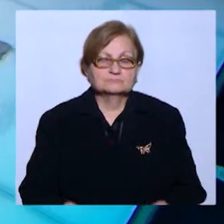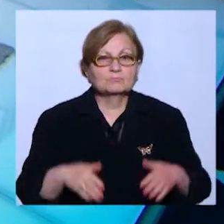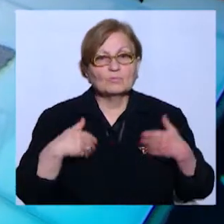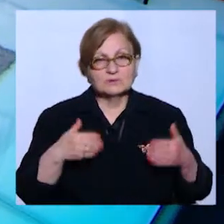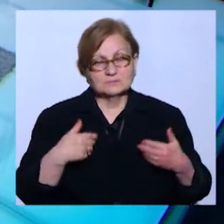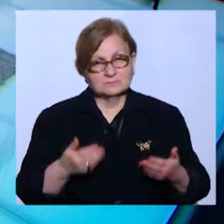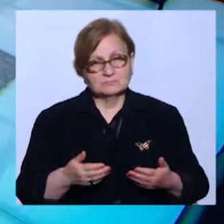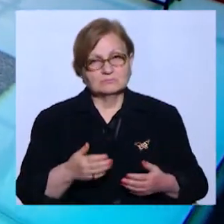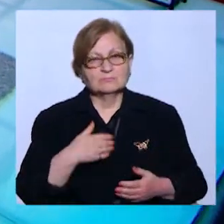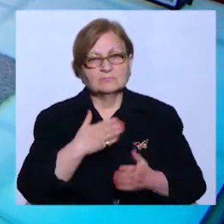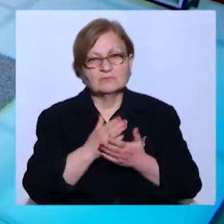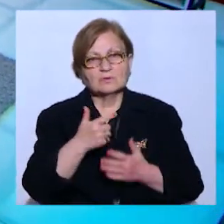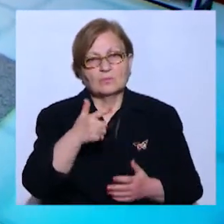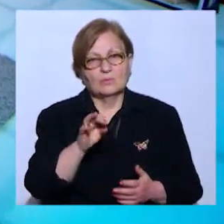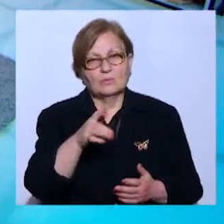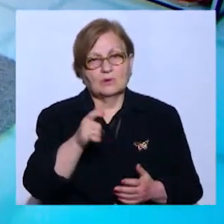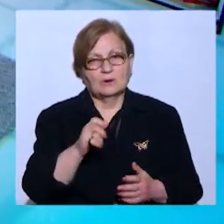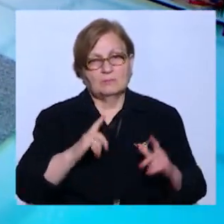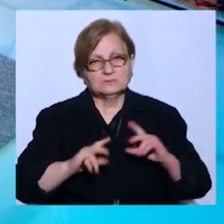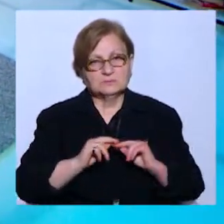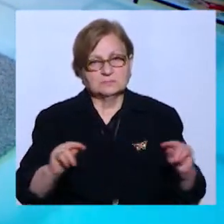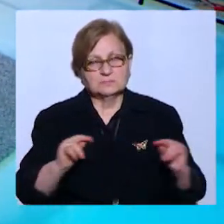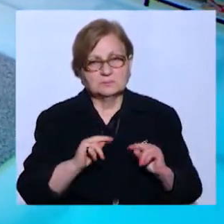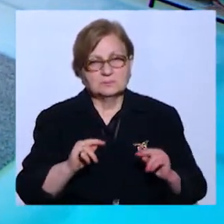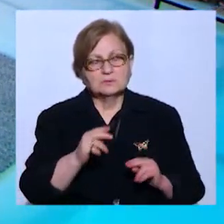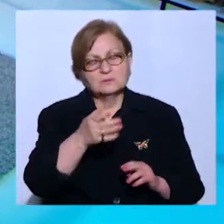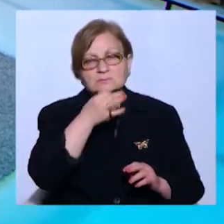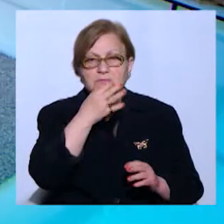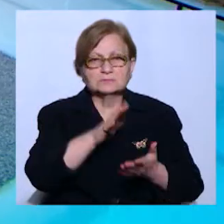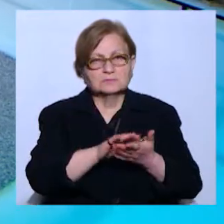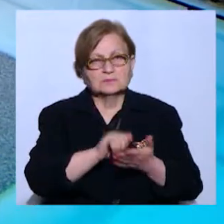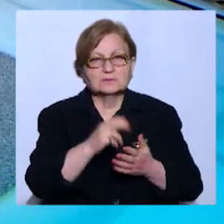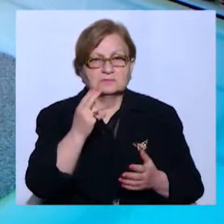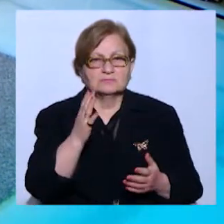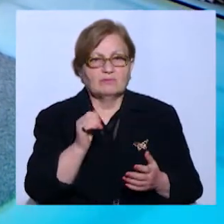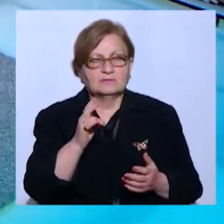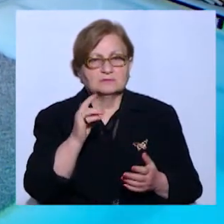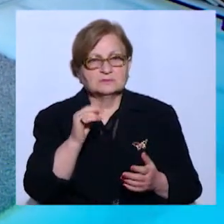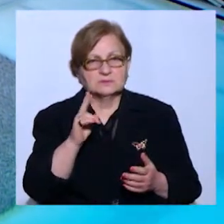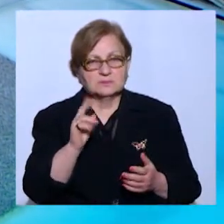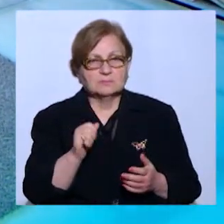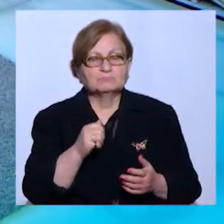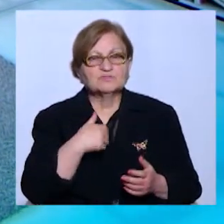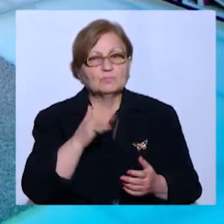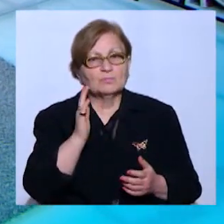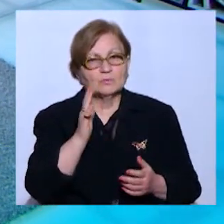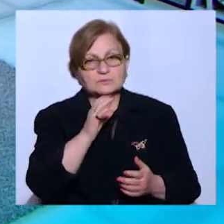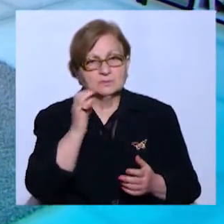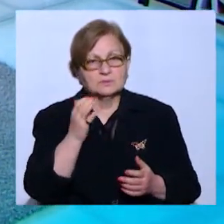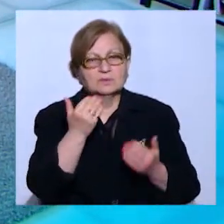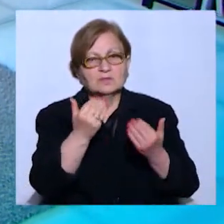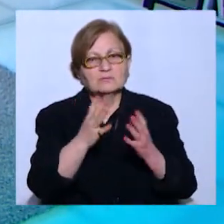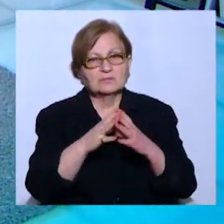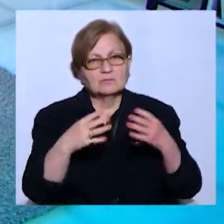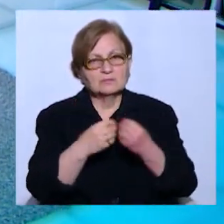მოგესალმებით, გოგამასწავლებელი, როგორც უფრო მოგეხერხება ცვანციკა მასწავლებელი, ჩემო მეხუთე კლასელებო და თქვენი ოჯახის